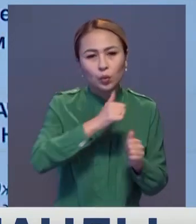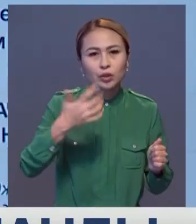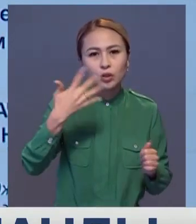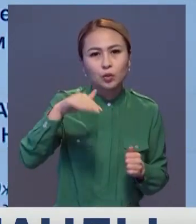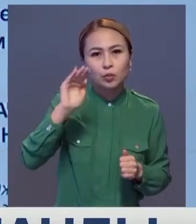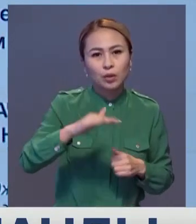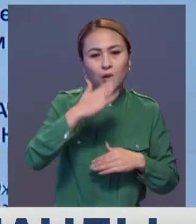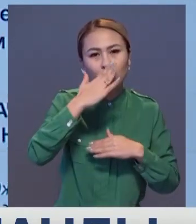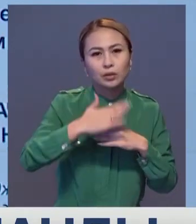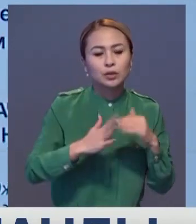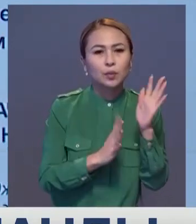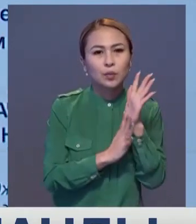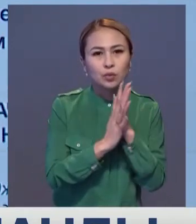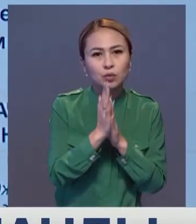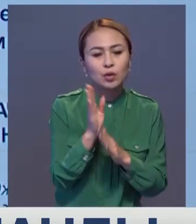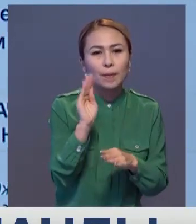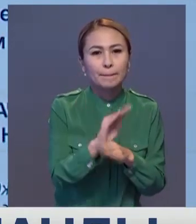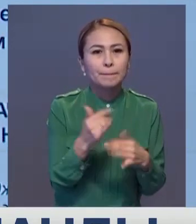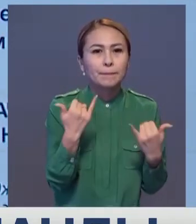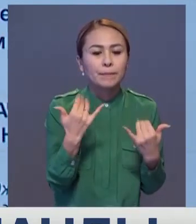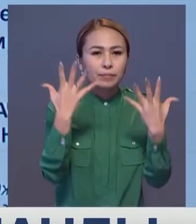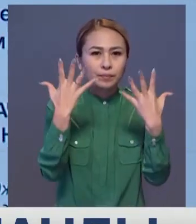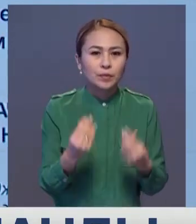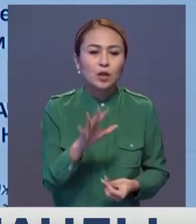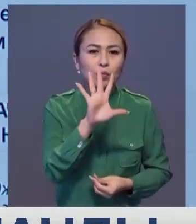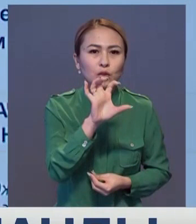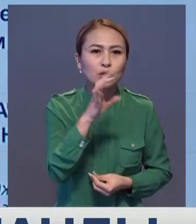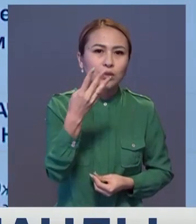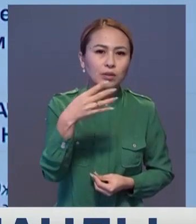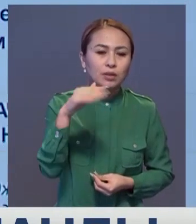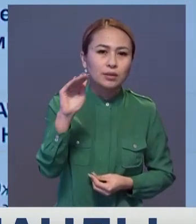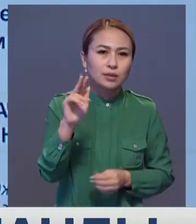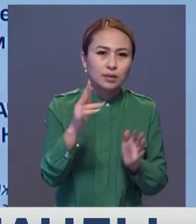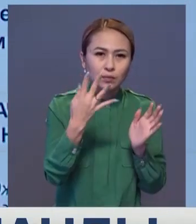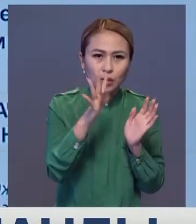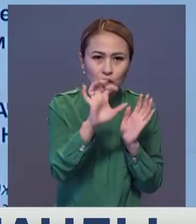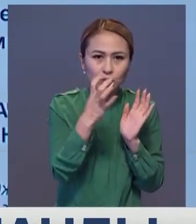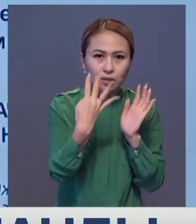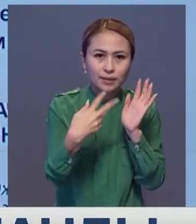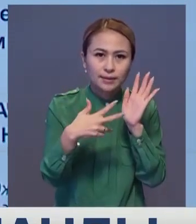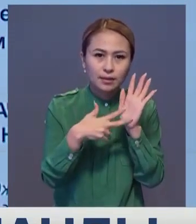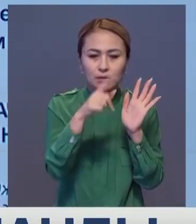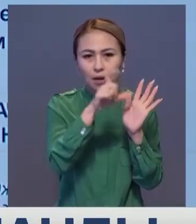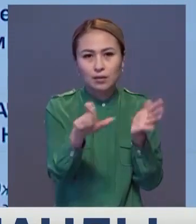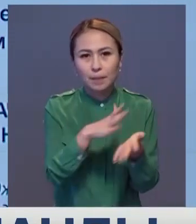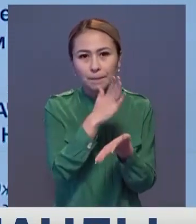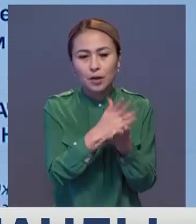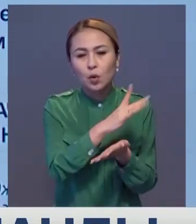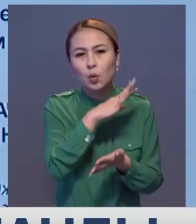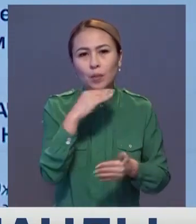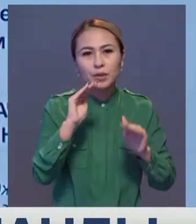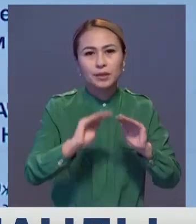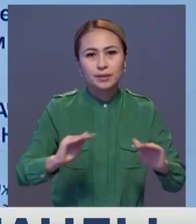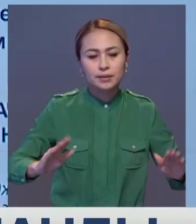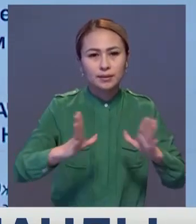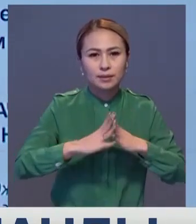мыңға дейін өсуде және бүгінгі күні 548 мың адамды құрайды. Кезектегі көп балалы